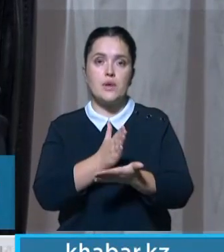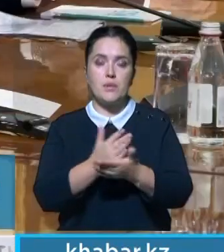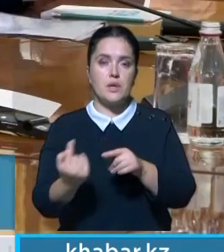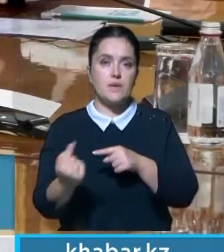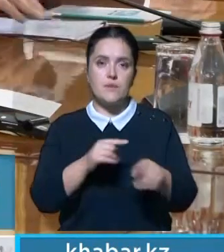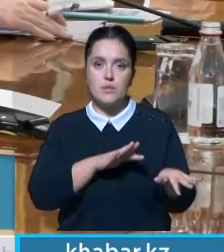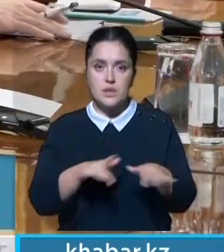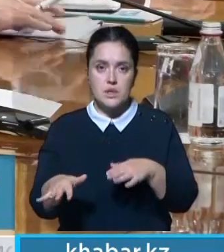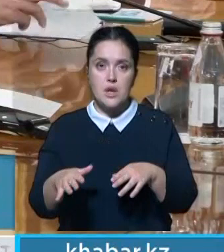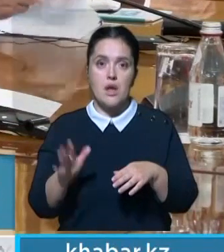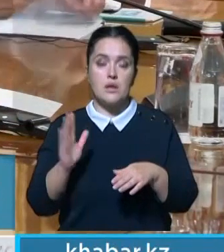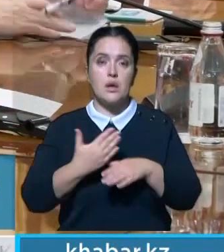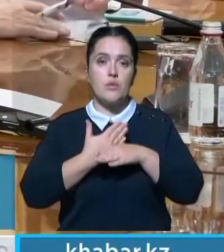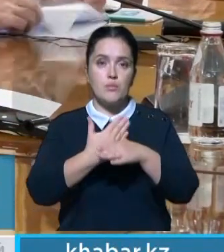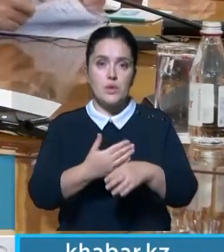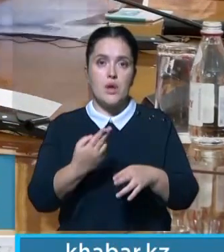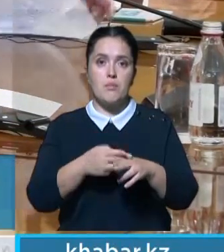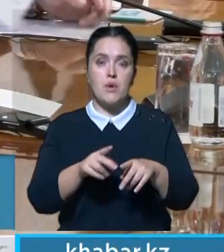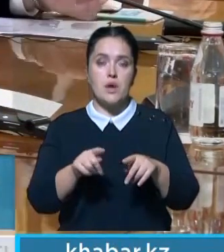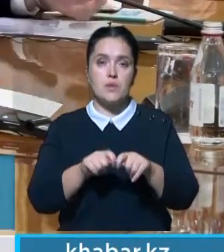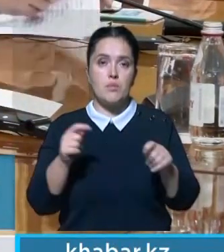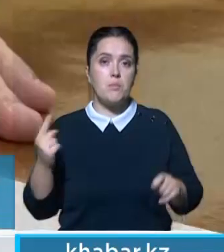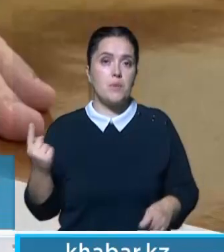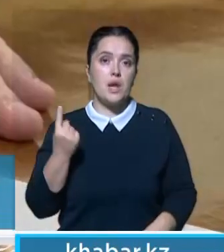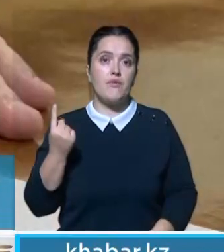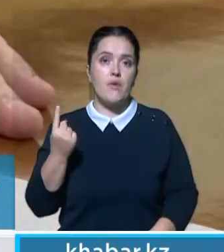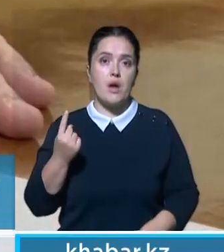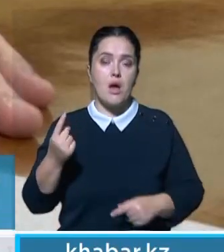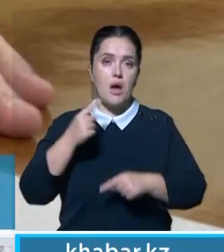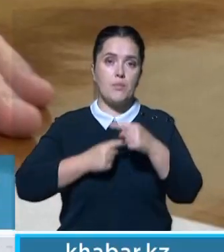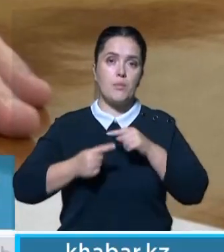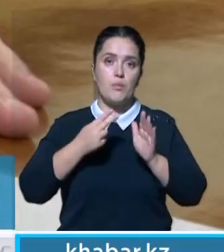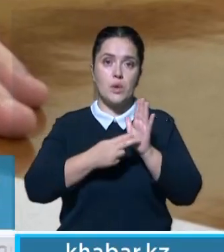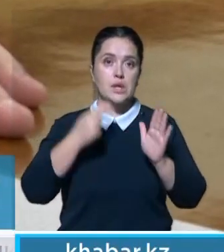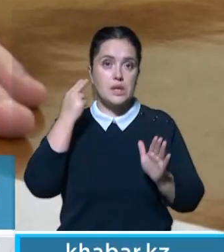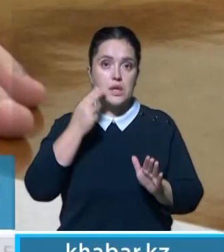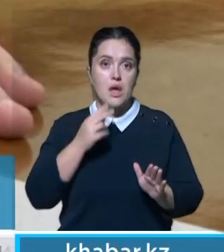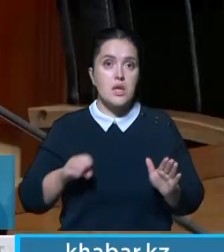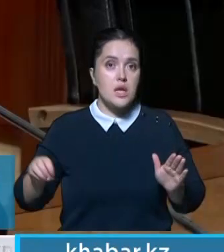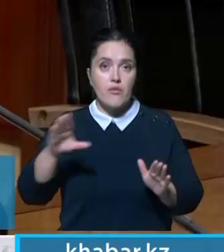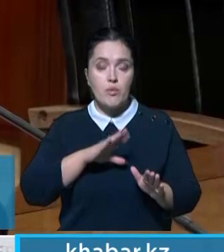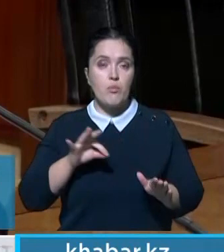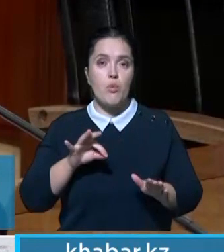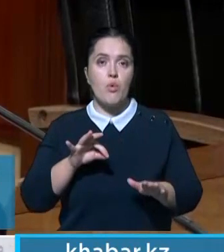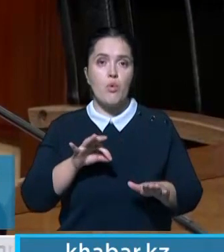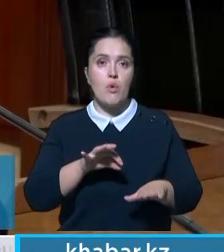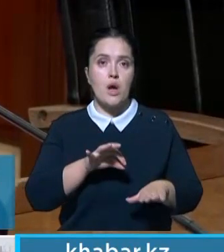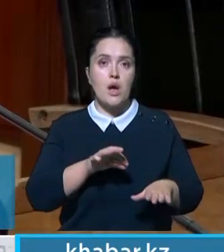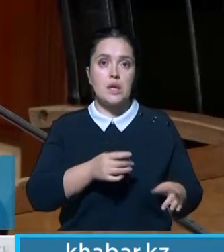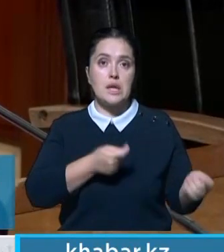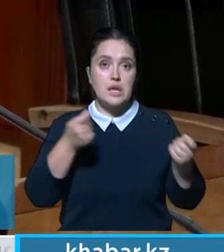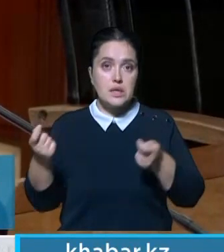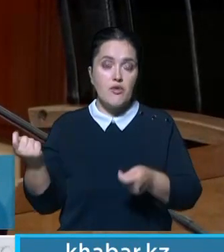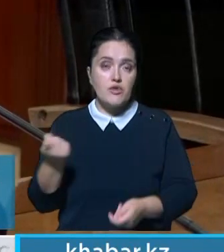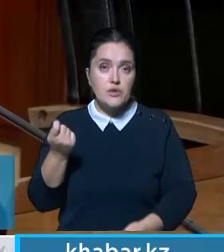новых направлений взаимодействия. Этому будет способствовать запуск первого обратного поезда Китай-Европа по доставке казахстанского ячменя